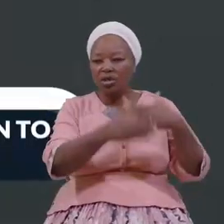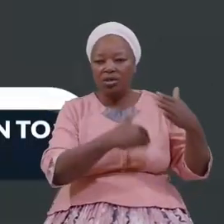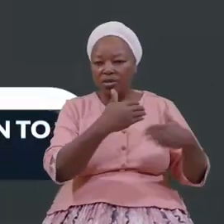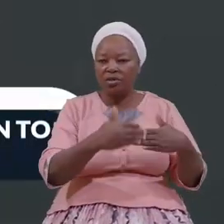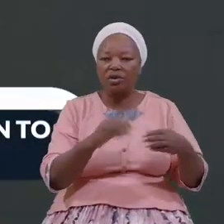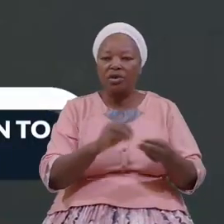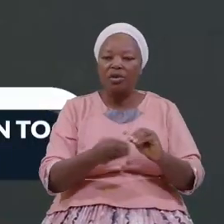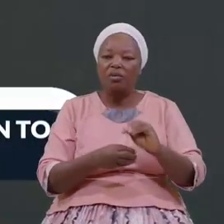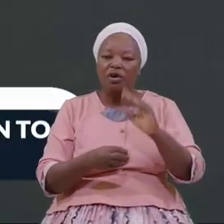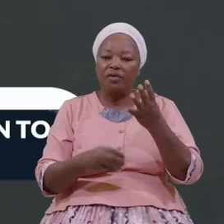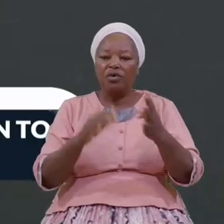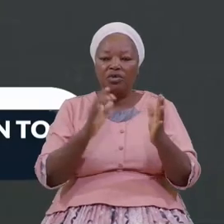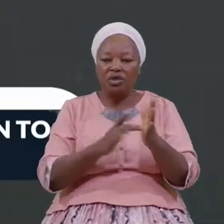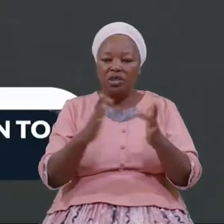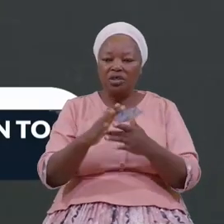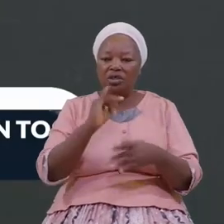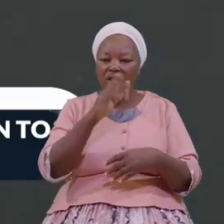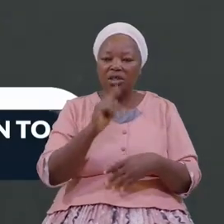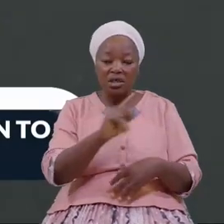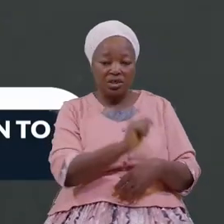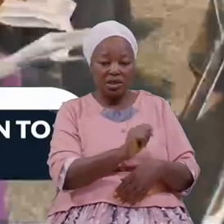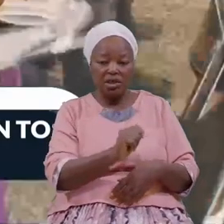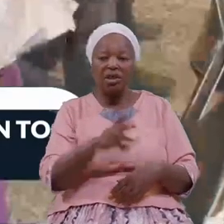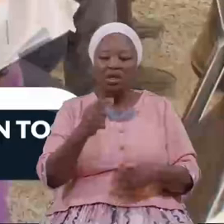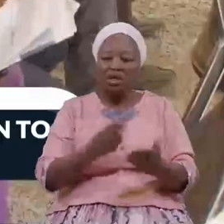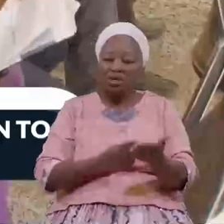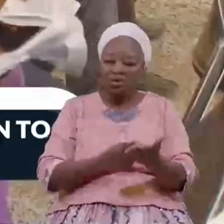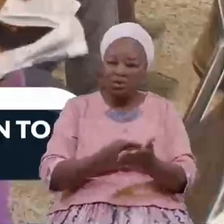Jésus, c'est la vérité